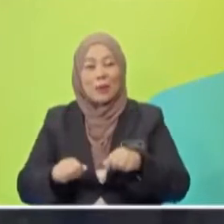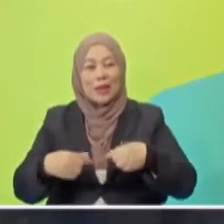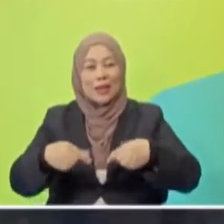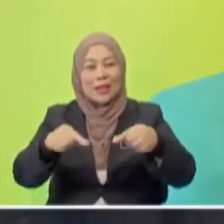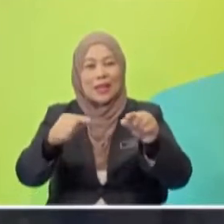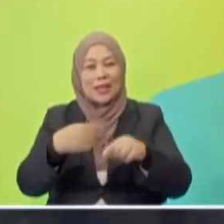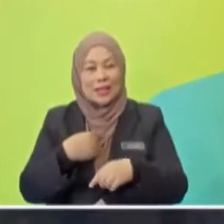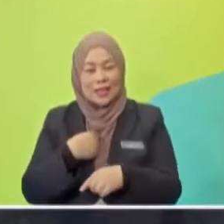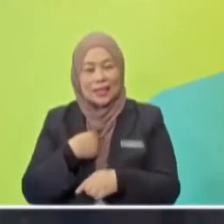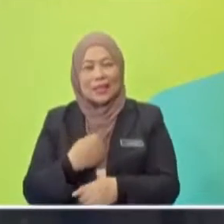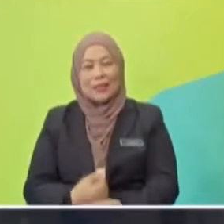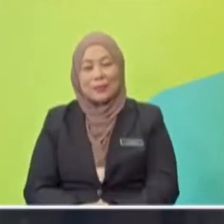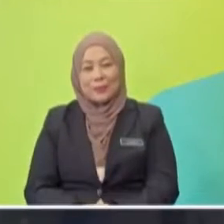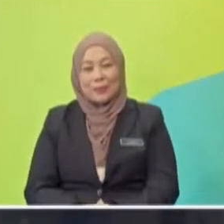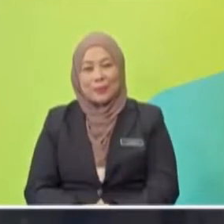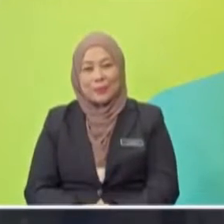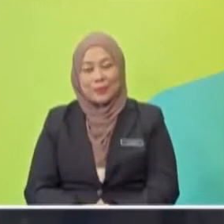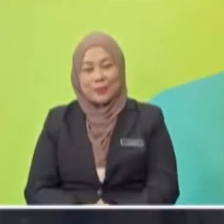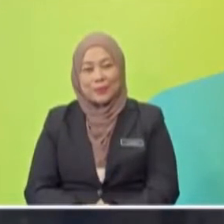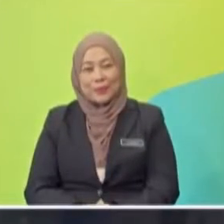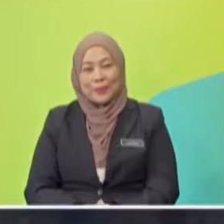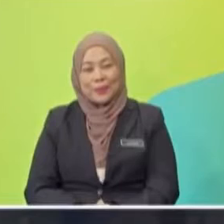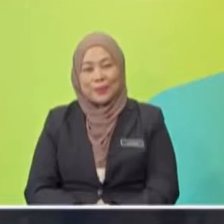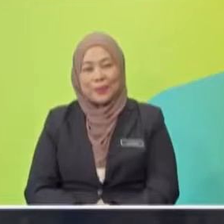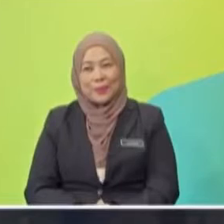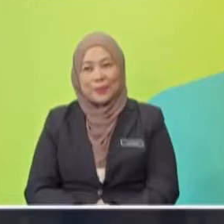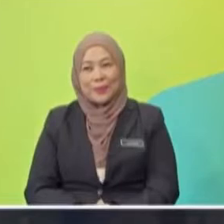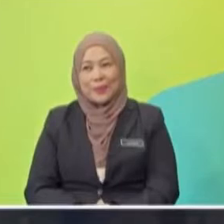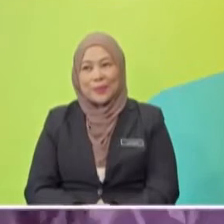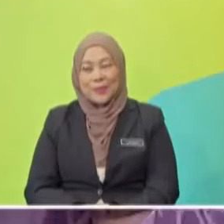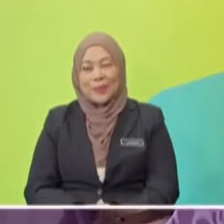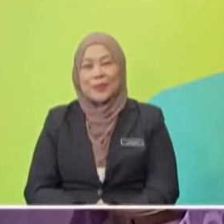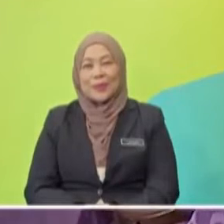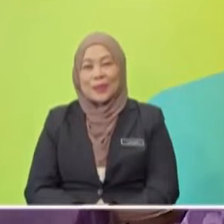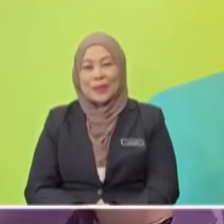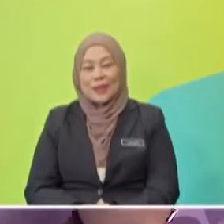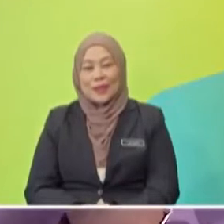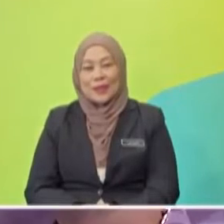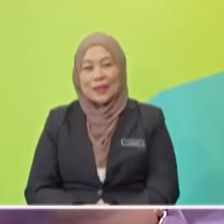sendi oke lihat tangannya ada tak gambar ini ada